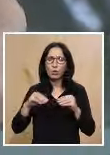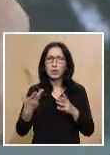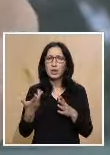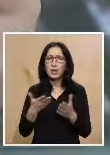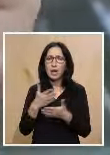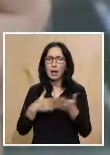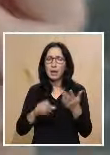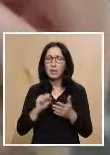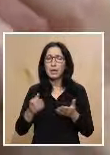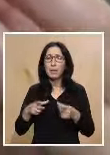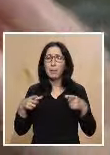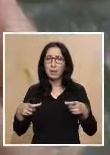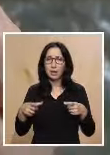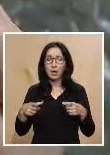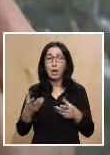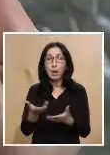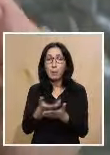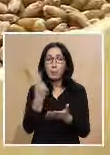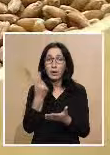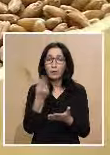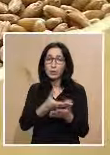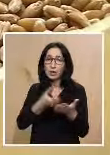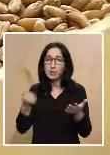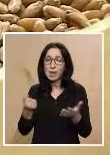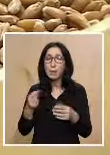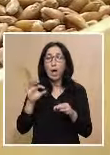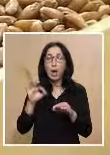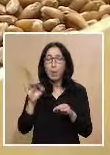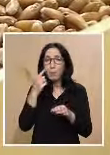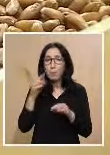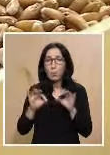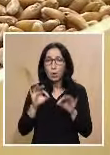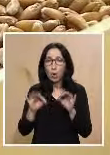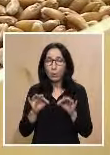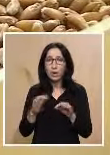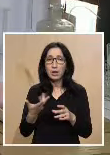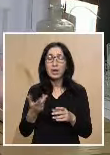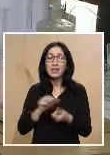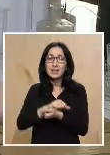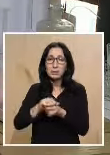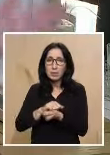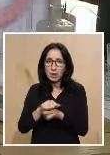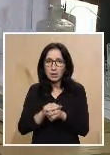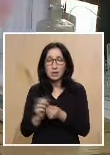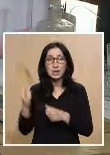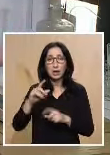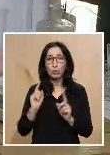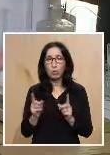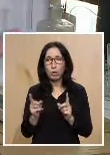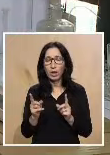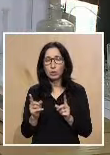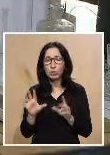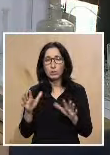се пече. Първо се взема пробичка от зърно, определено количество, смила се, след